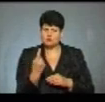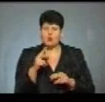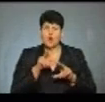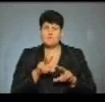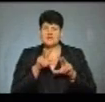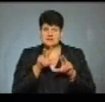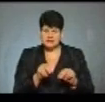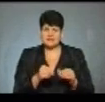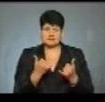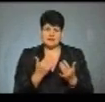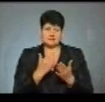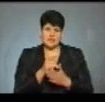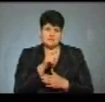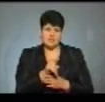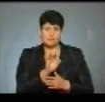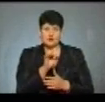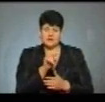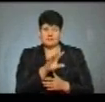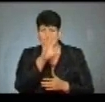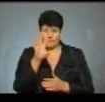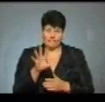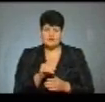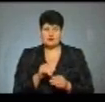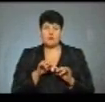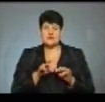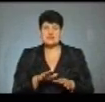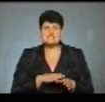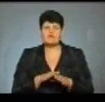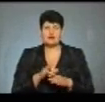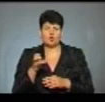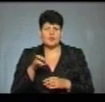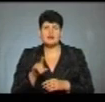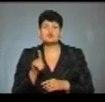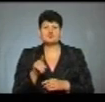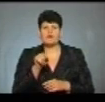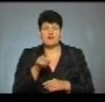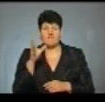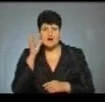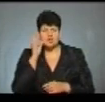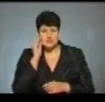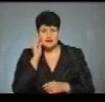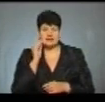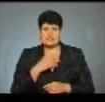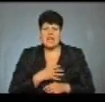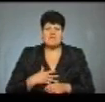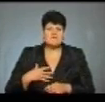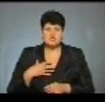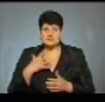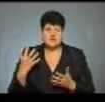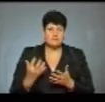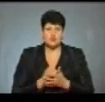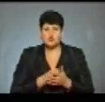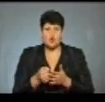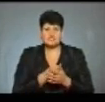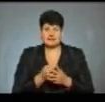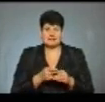Наразі на порталі йдеться про те, що вони усі у процесі виконання. Наразі що вважаєте найважливішим досягненням